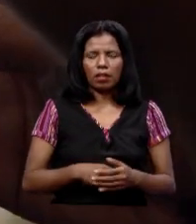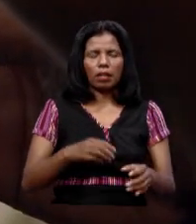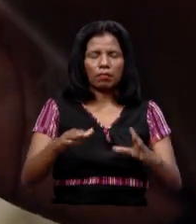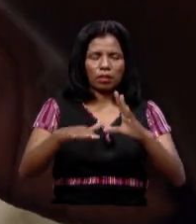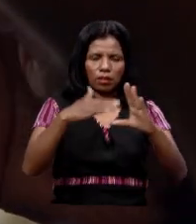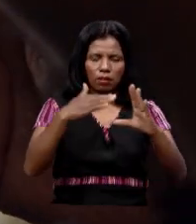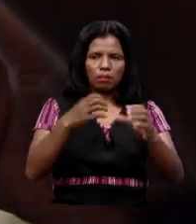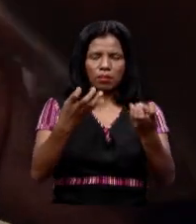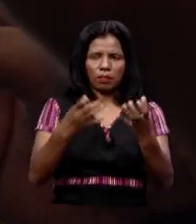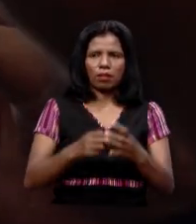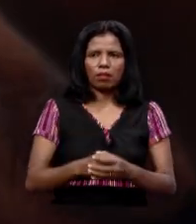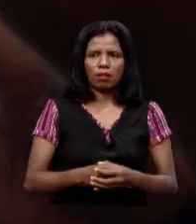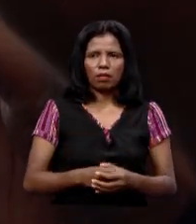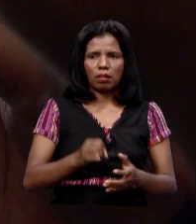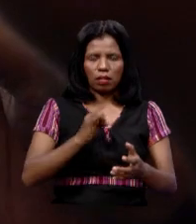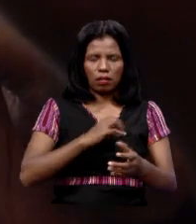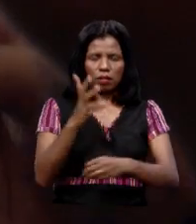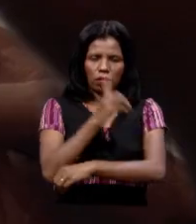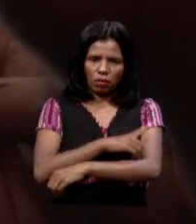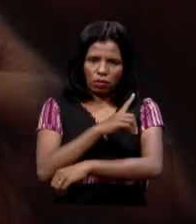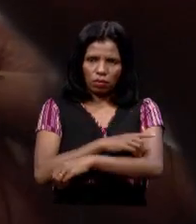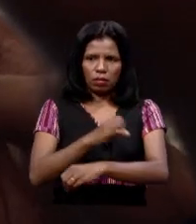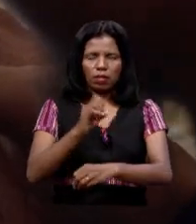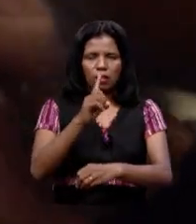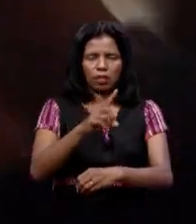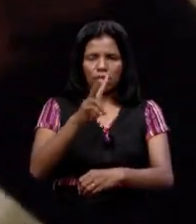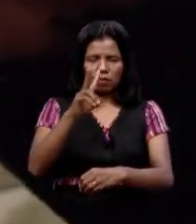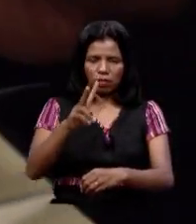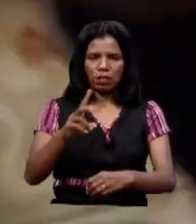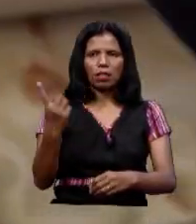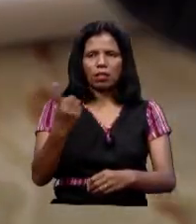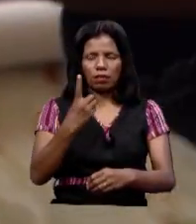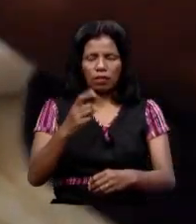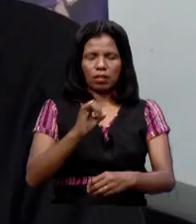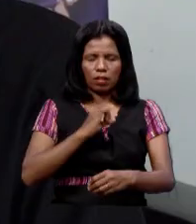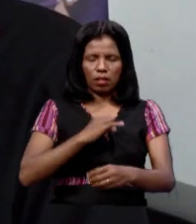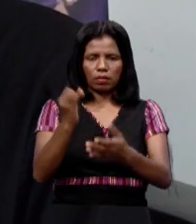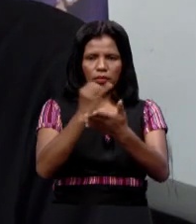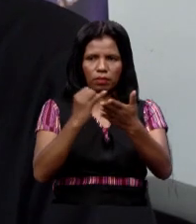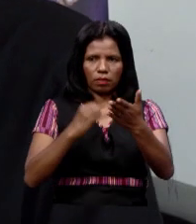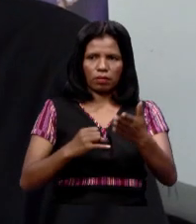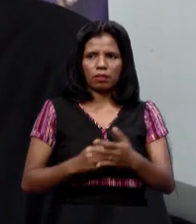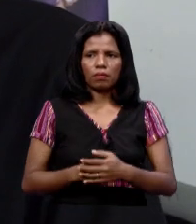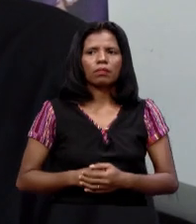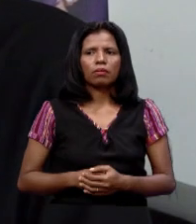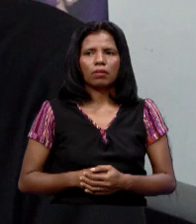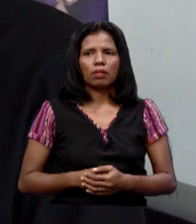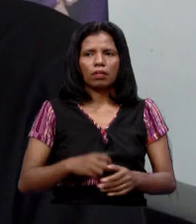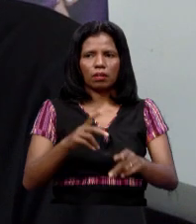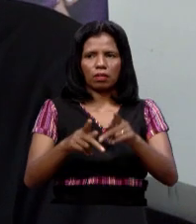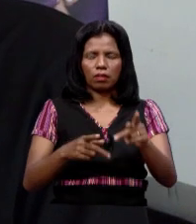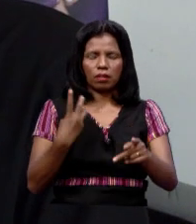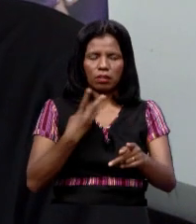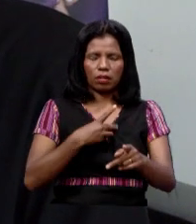ne agora agora da klor lorong ne idarone sempre hetan jere jere tempne al dia par bele ema itil pas tla